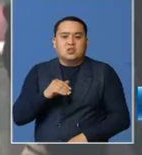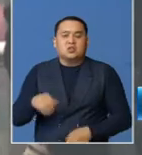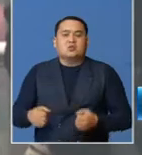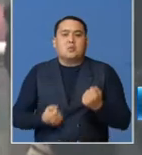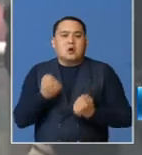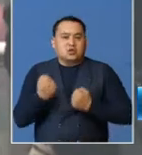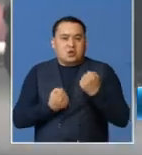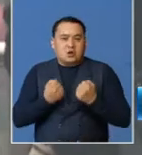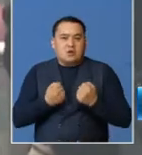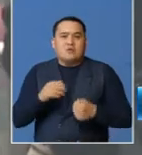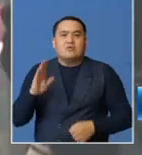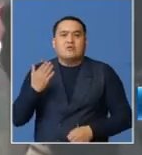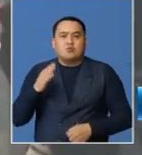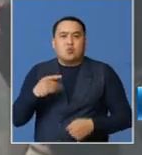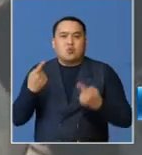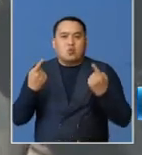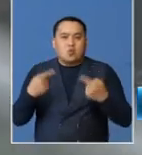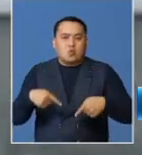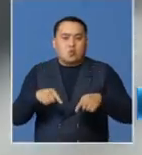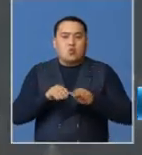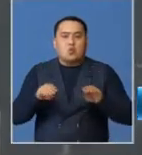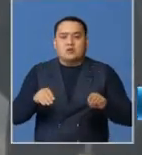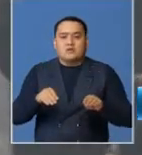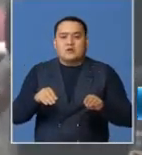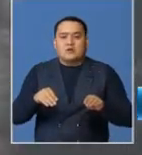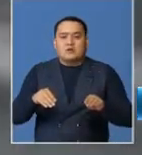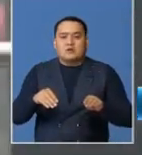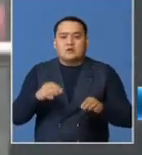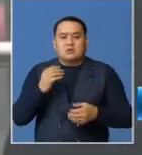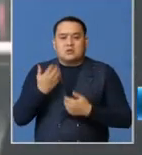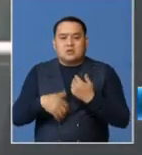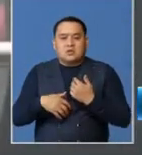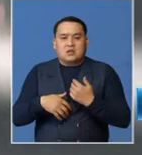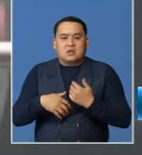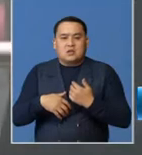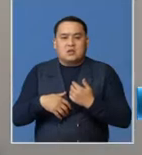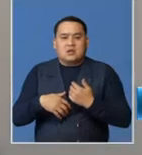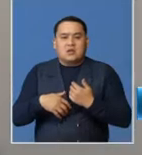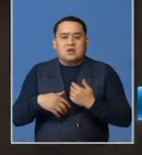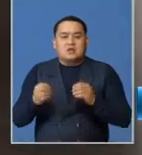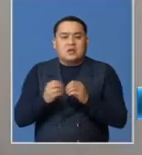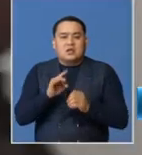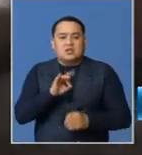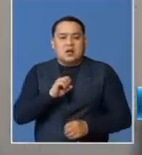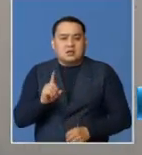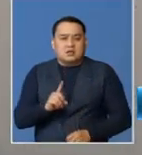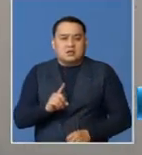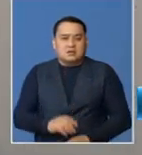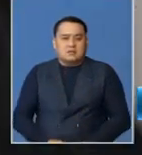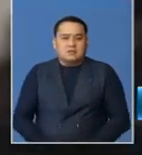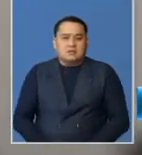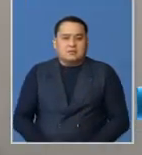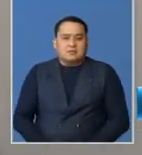машин. Во вторник уровень загрязнения воздуха здесь превысил средние допустимые значения в 10 раз.